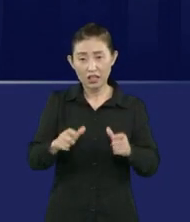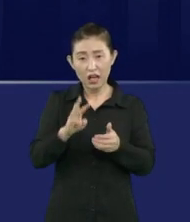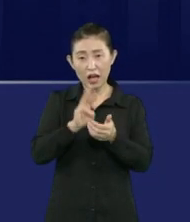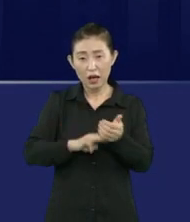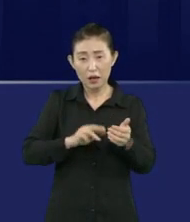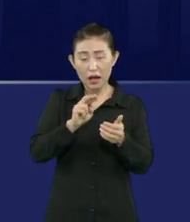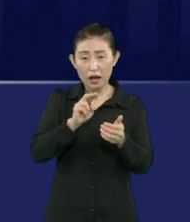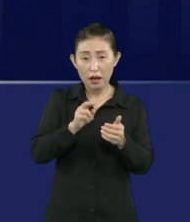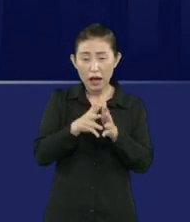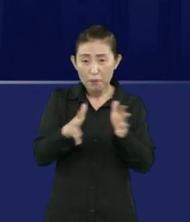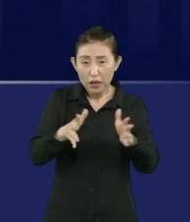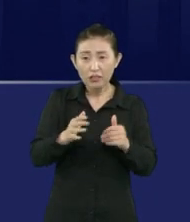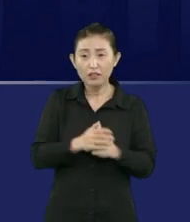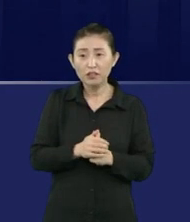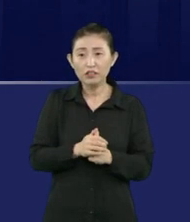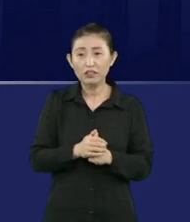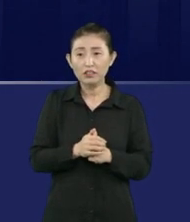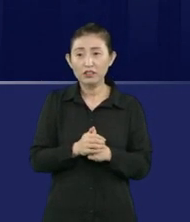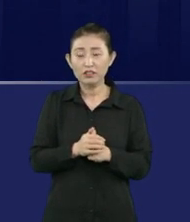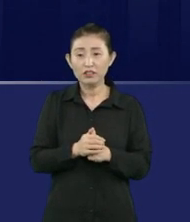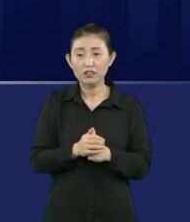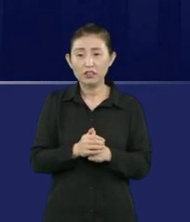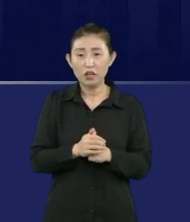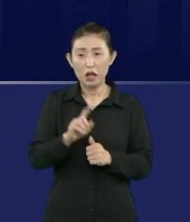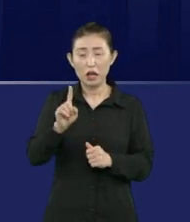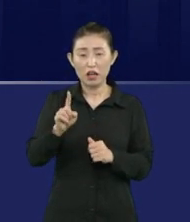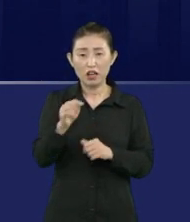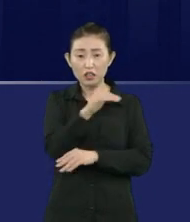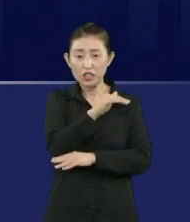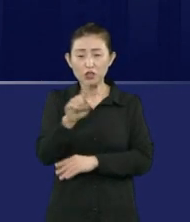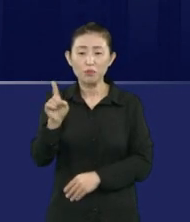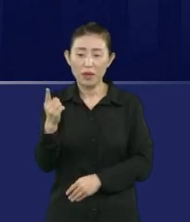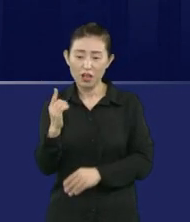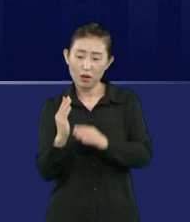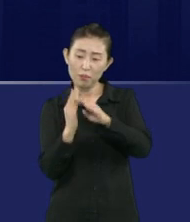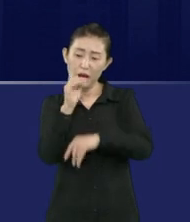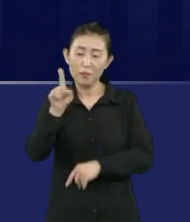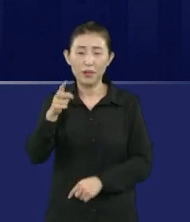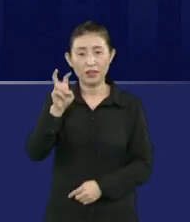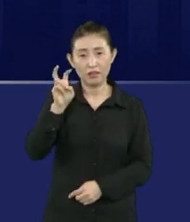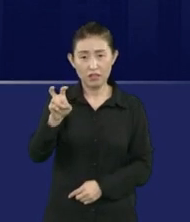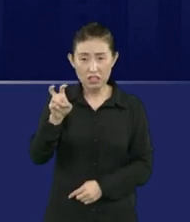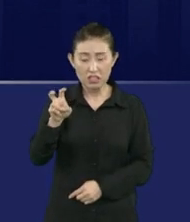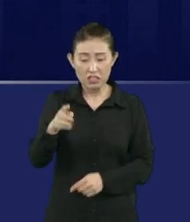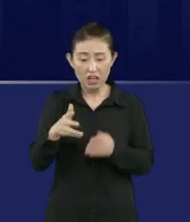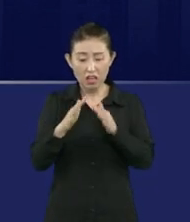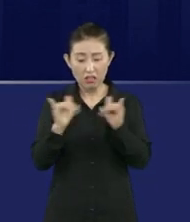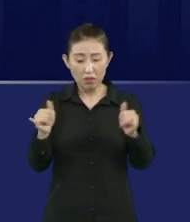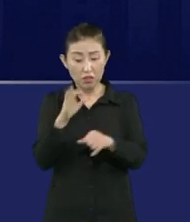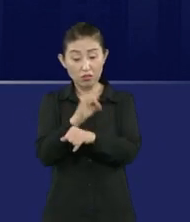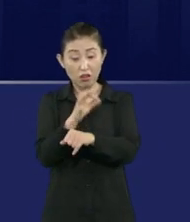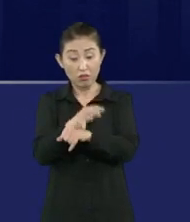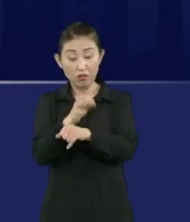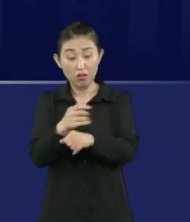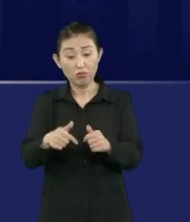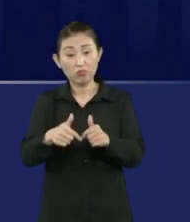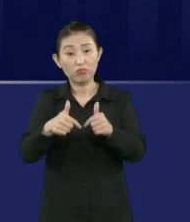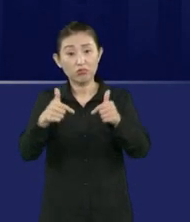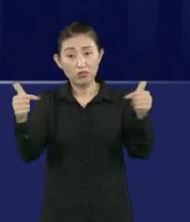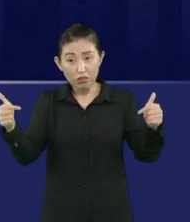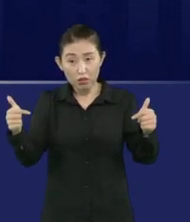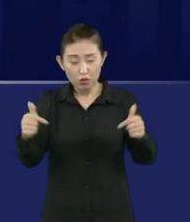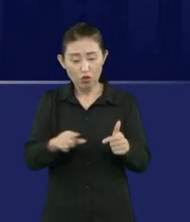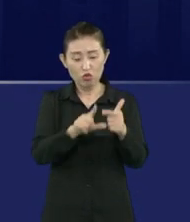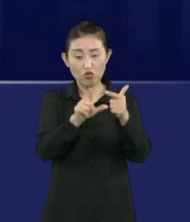급지 수가 지난해 11월 120으로 기준치 100을 훨씬 웃돌며 수요가 넘쳐난 올해 6월